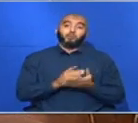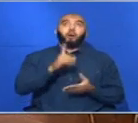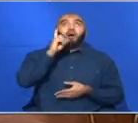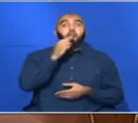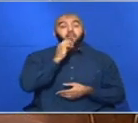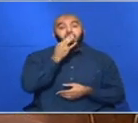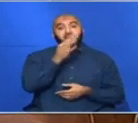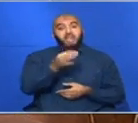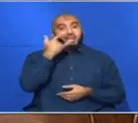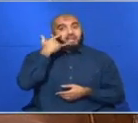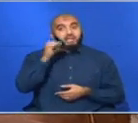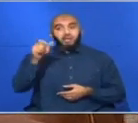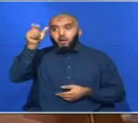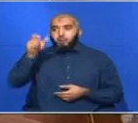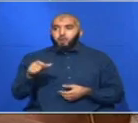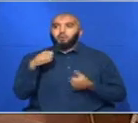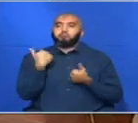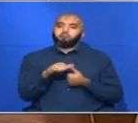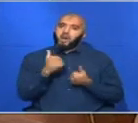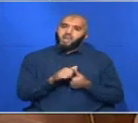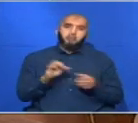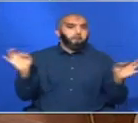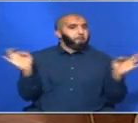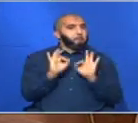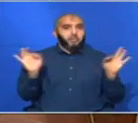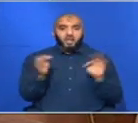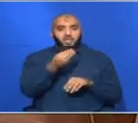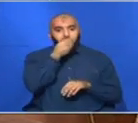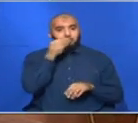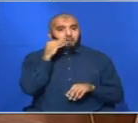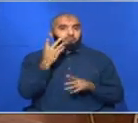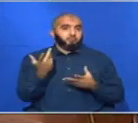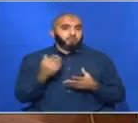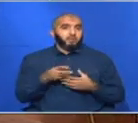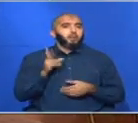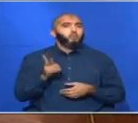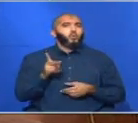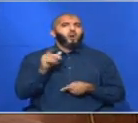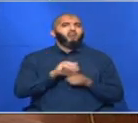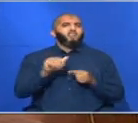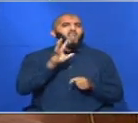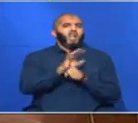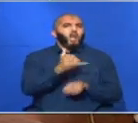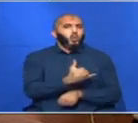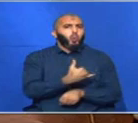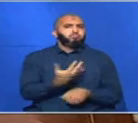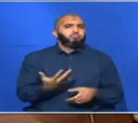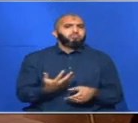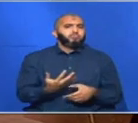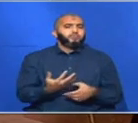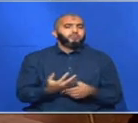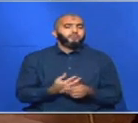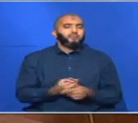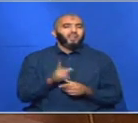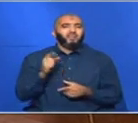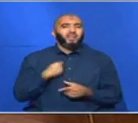منكم مريضا او على سفر فعده من ايام اخرى ولذلكم نقول بان المشقه